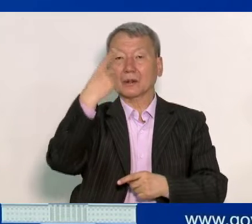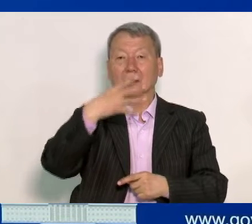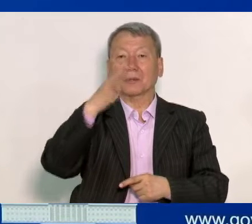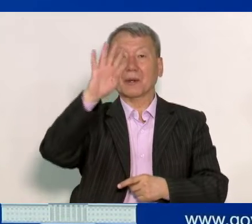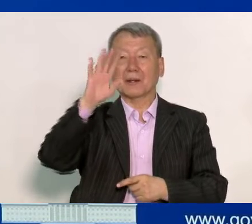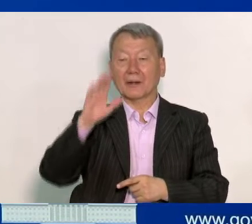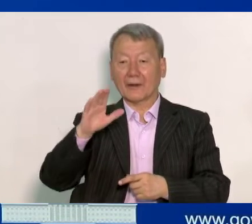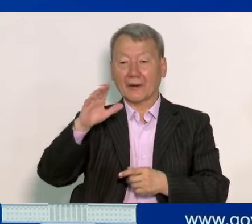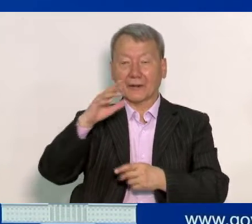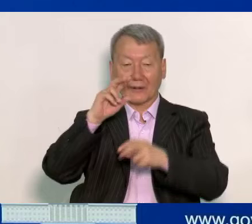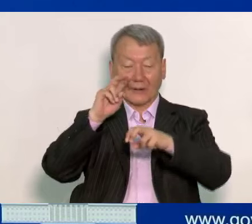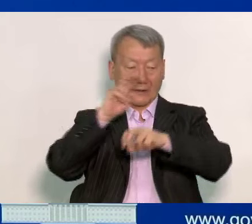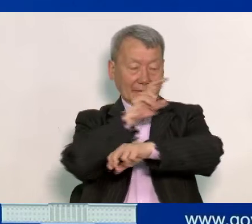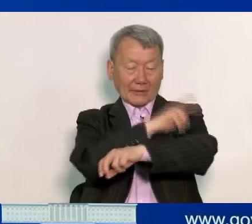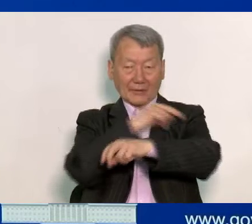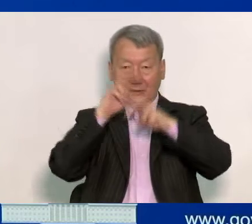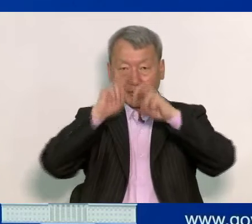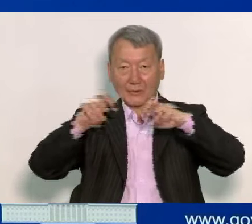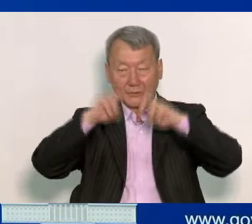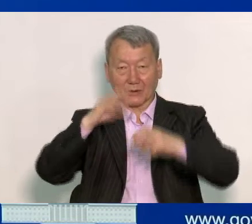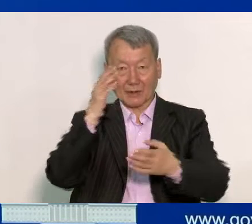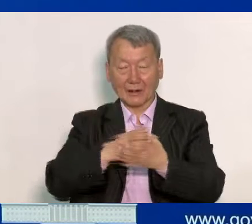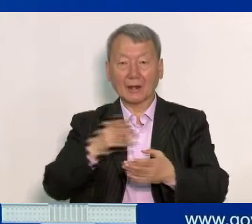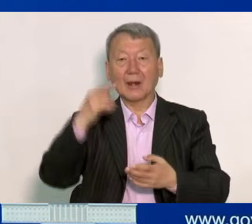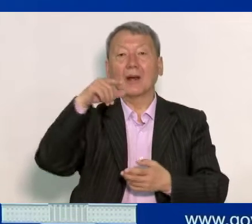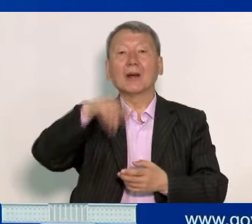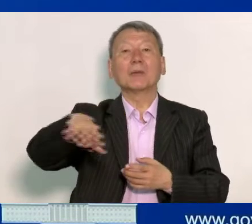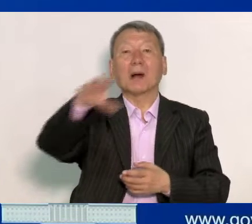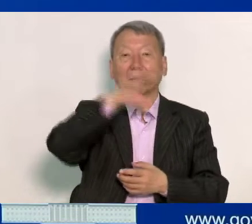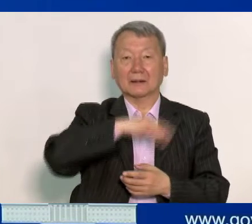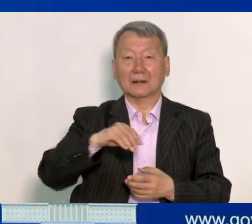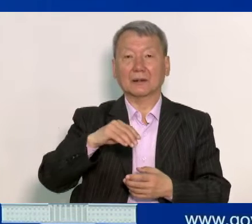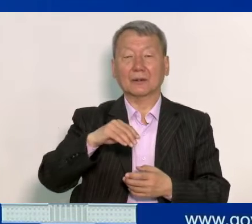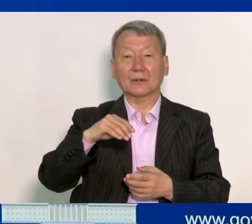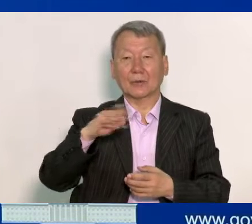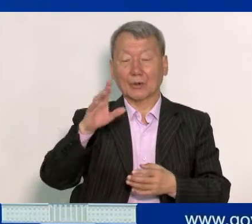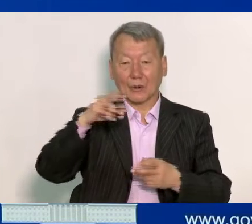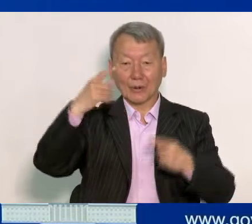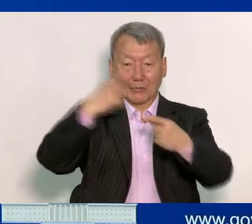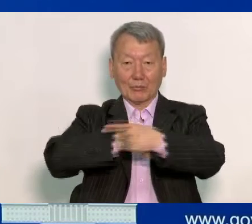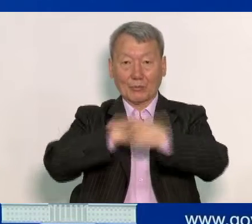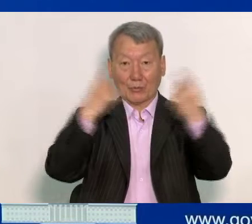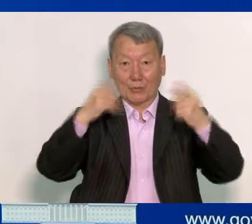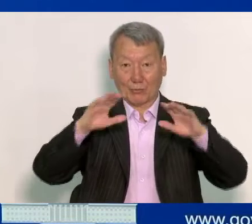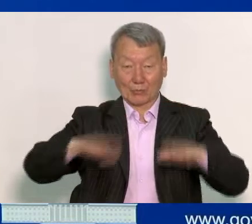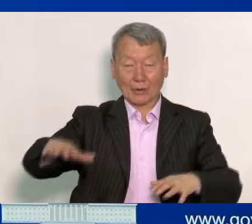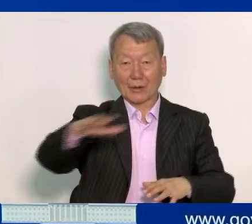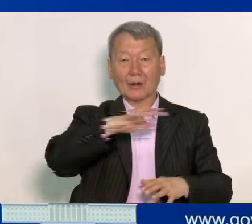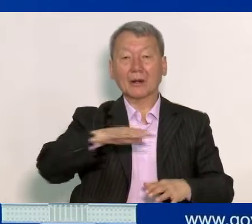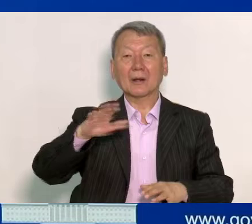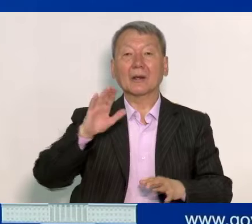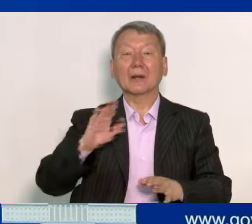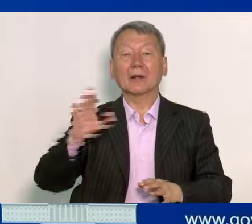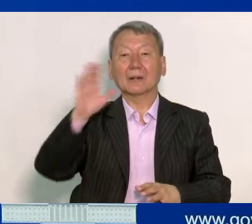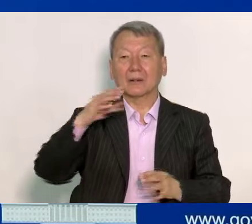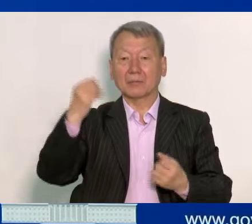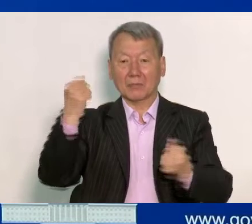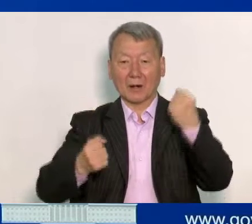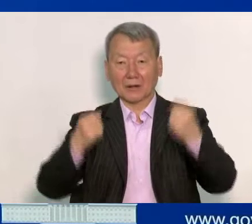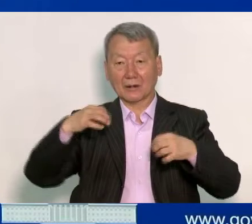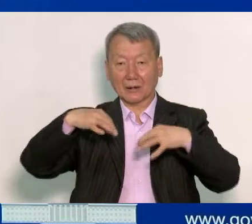145 ветеринардык инспекторлор иш алып барып атат. Анан бардык ушул өткөрүү пункттарындагы жанагы